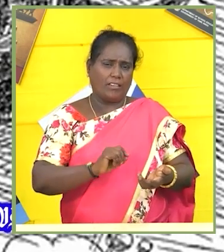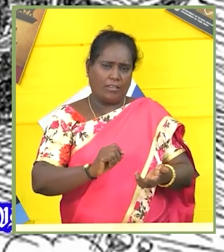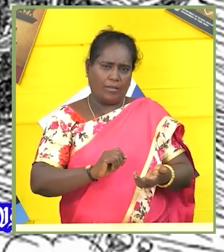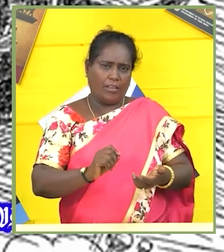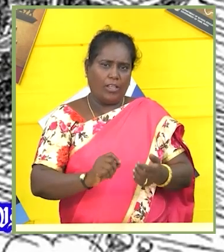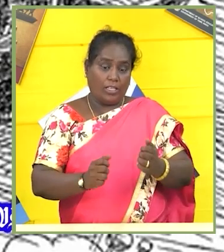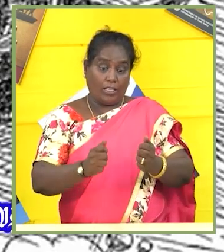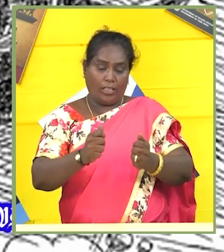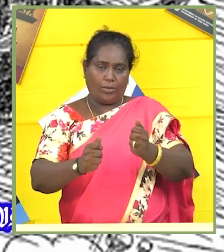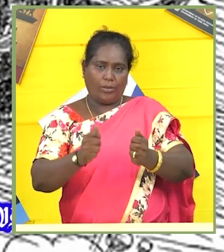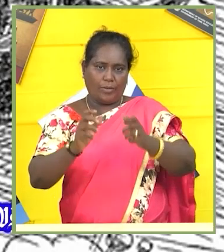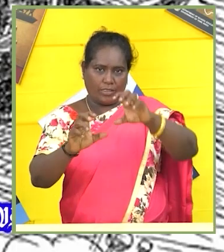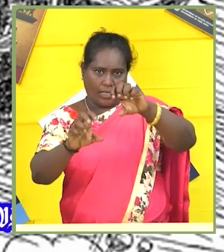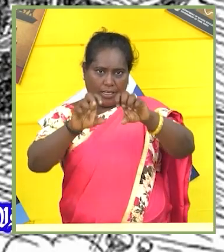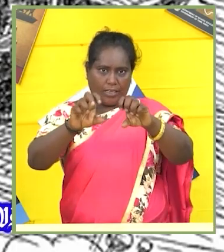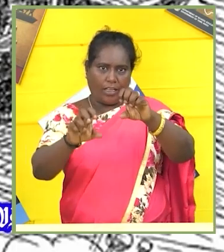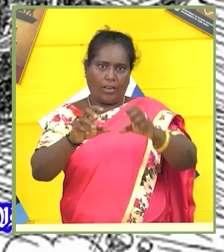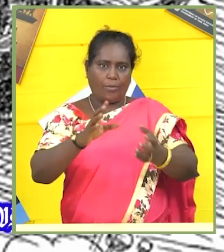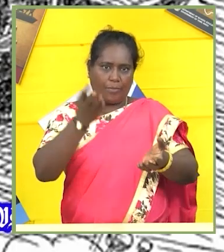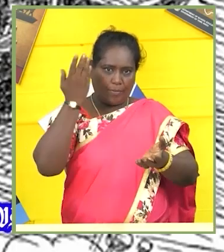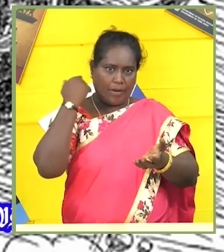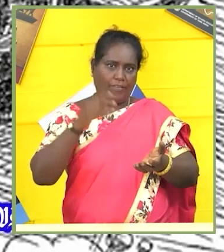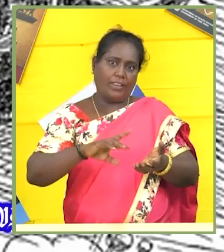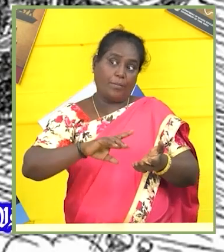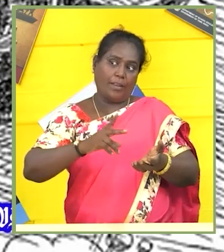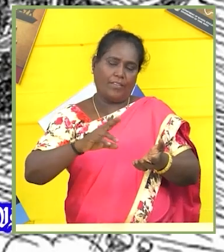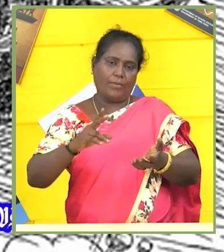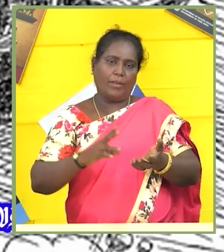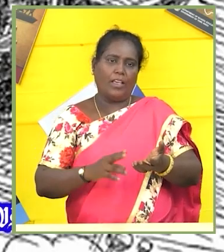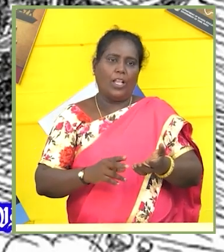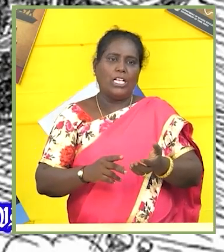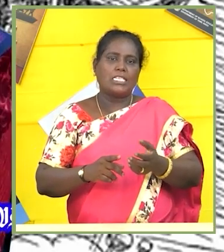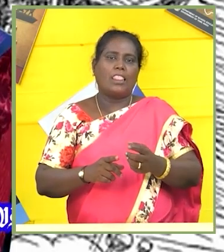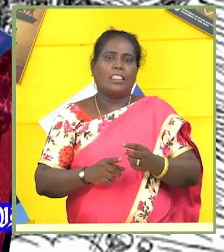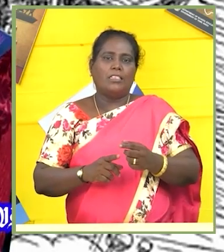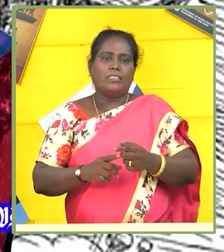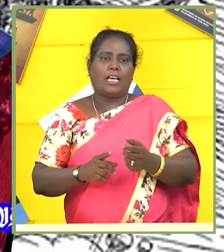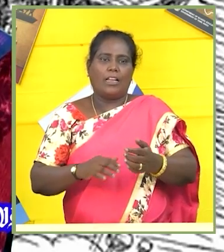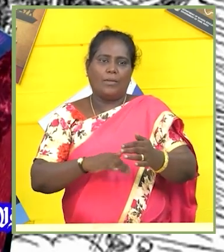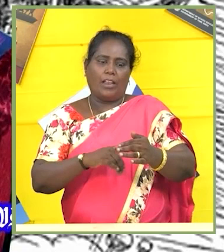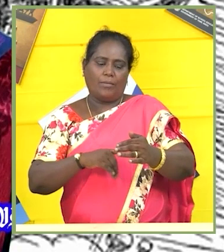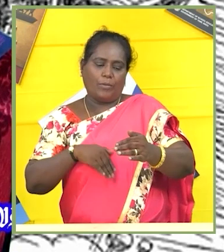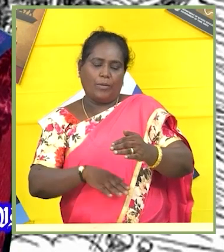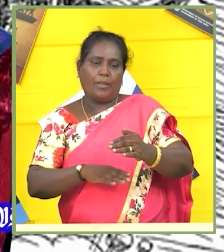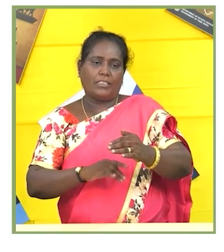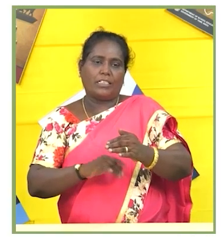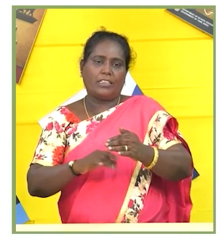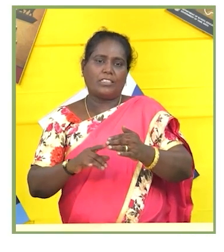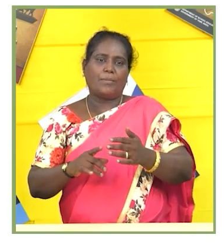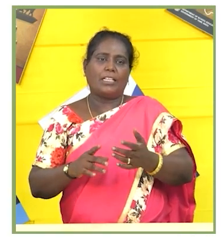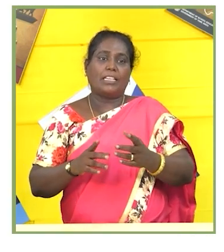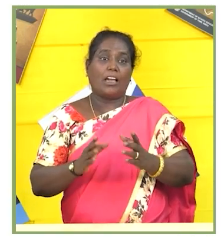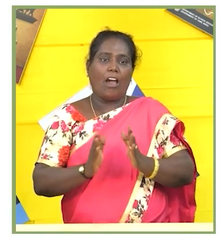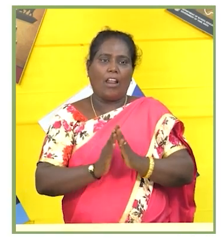வரையப்பட்டுள்ளது. இது எல்லாமே பண்டை காலங்களிலிருந்து ஏறு தழுவுதல் நடைபெற்றதற்கான சான்றுகள். பழம்பெரும் நாகரிகமான